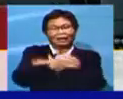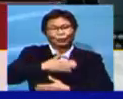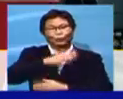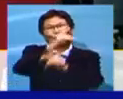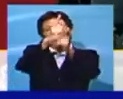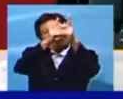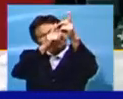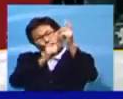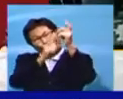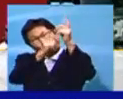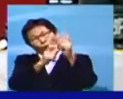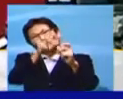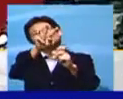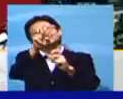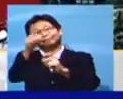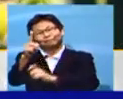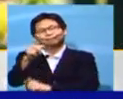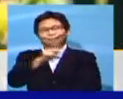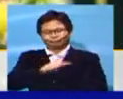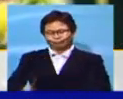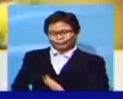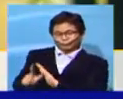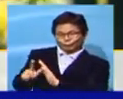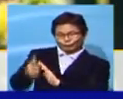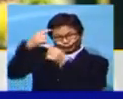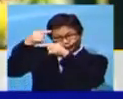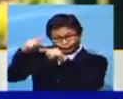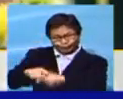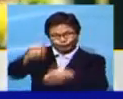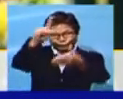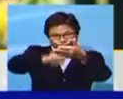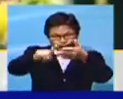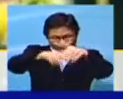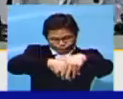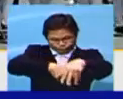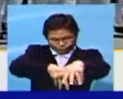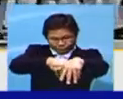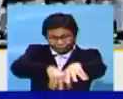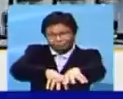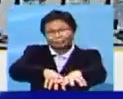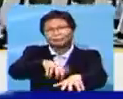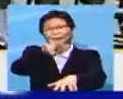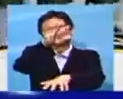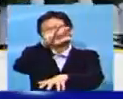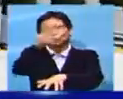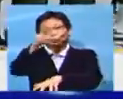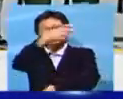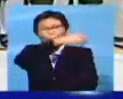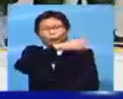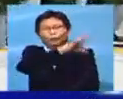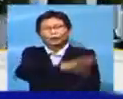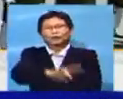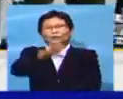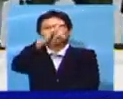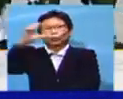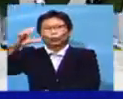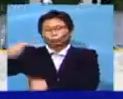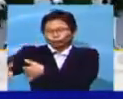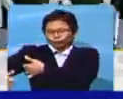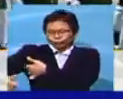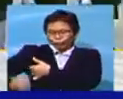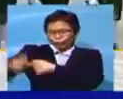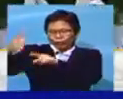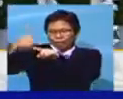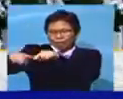21 Das seri Paduka kemudian berkenan memeriksa perbarisan terdiri daripada 32 pegawai dan 700 anggota